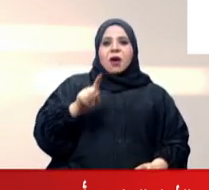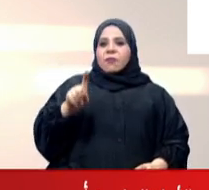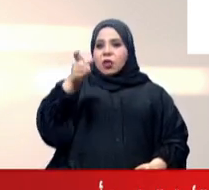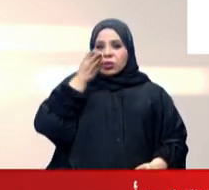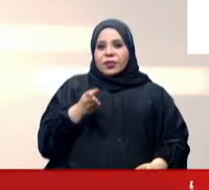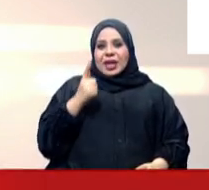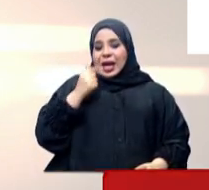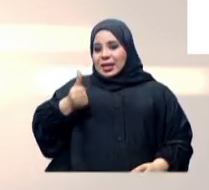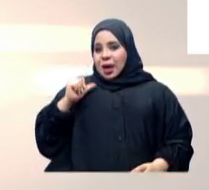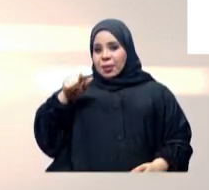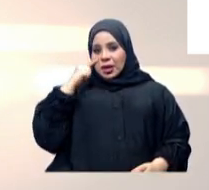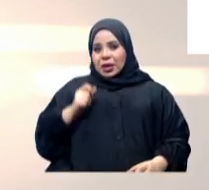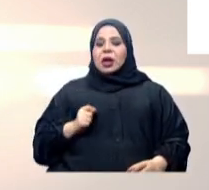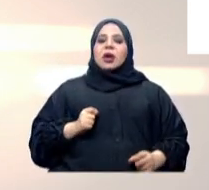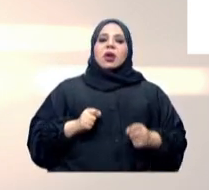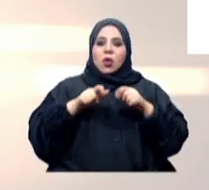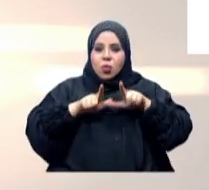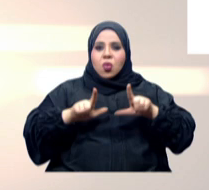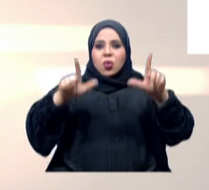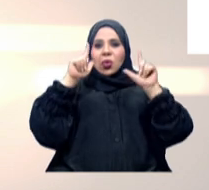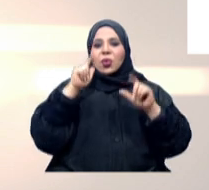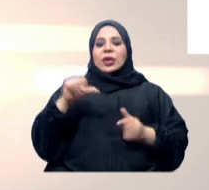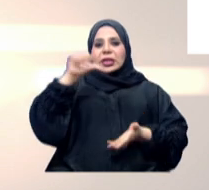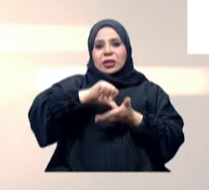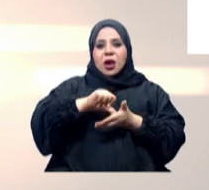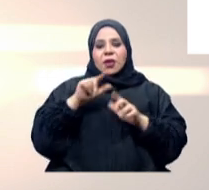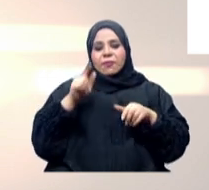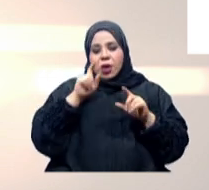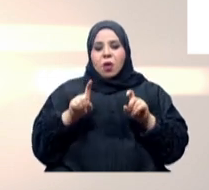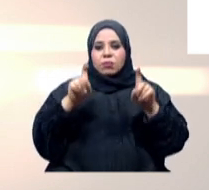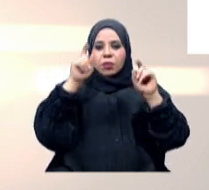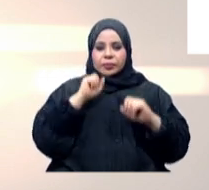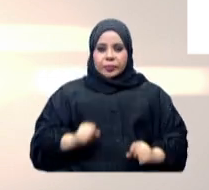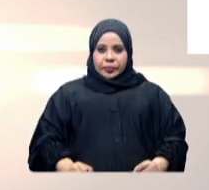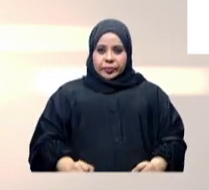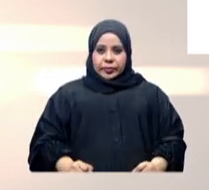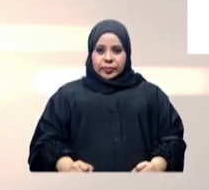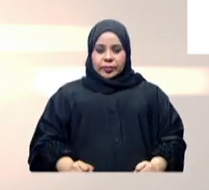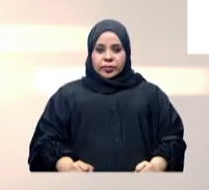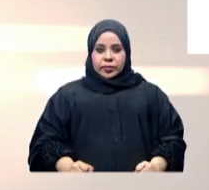دخولهم البلاد قبل إعلان إيران انتشار فيروس الكورونا في مدنها.